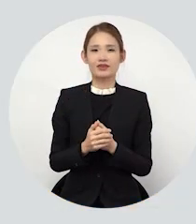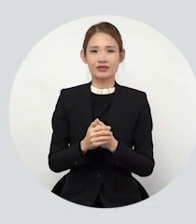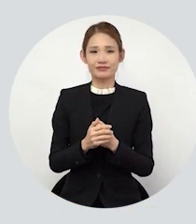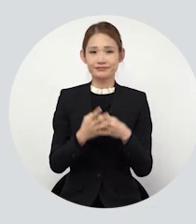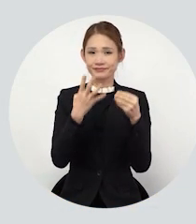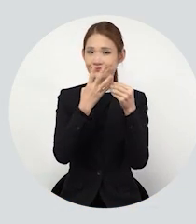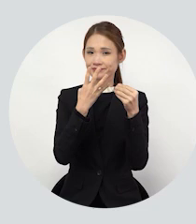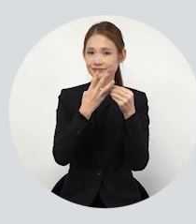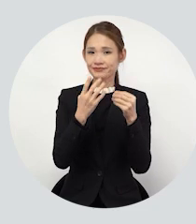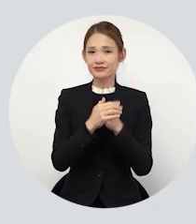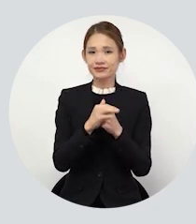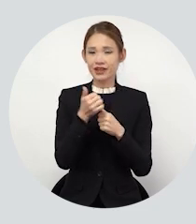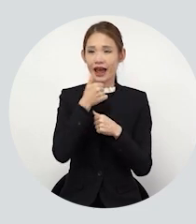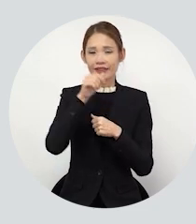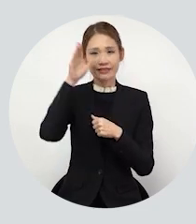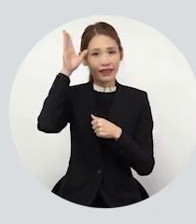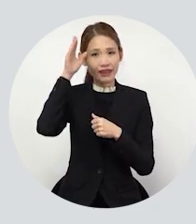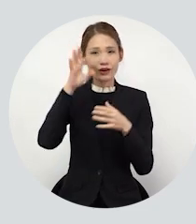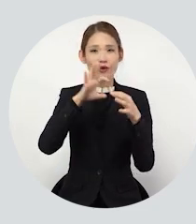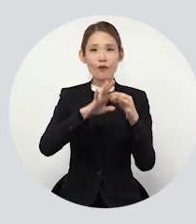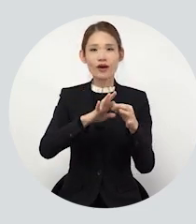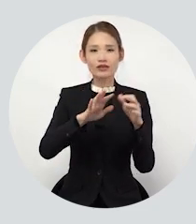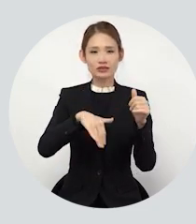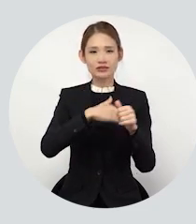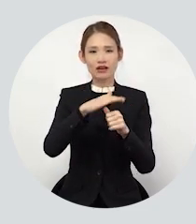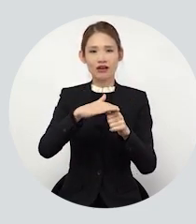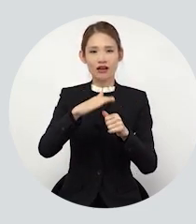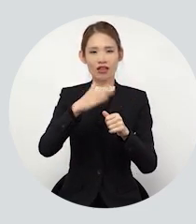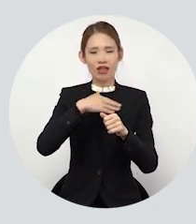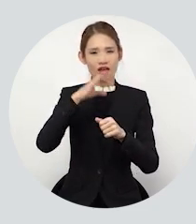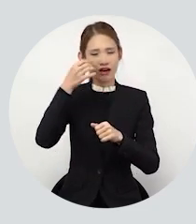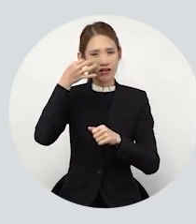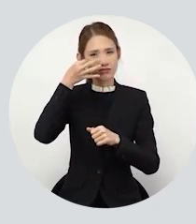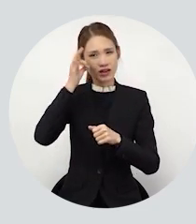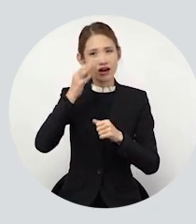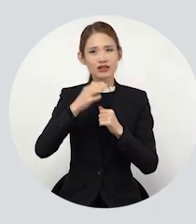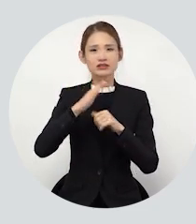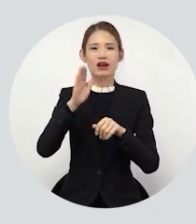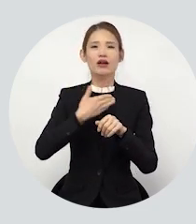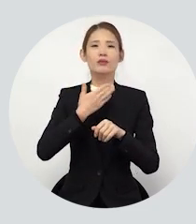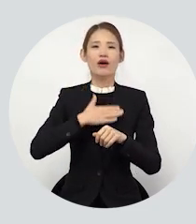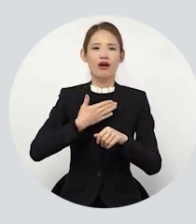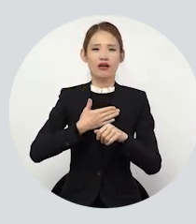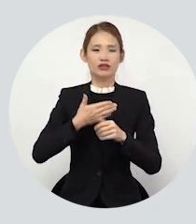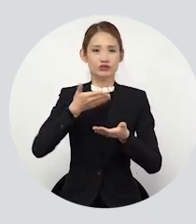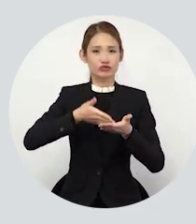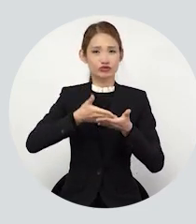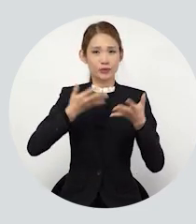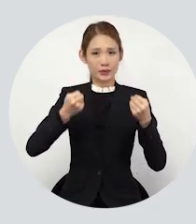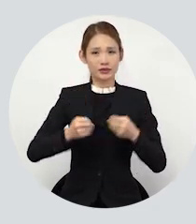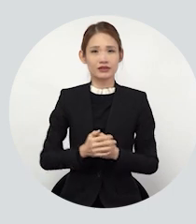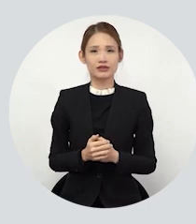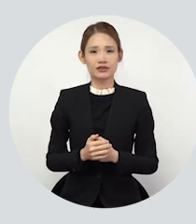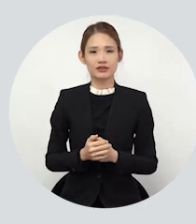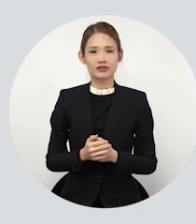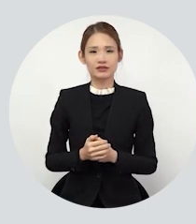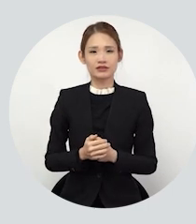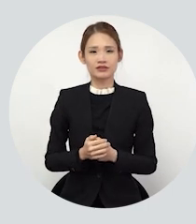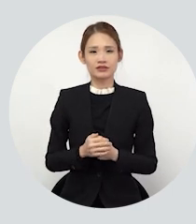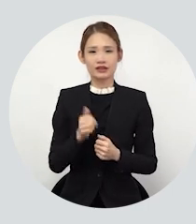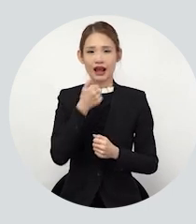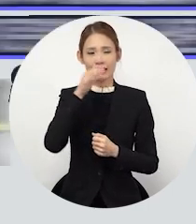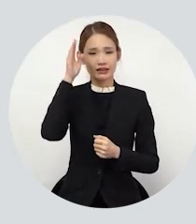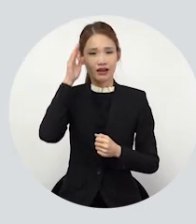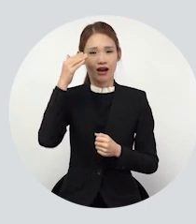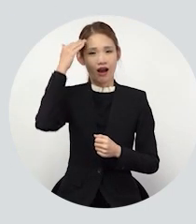같네요. 자, 4번에 안내견 관련 사항도 이게 잘못 알고 계신 분들이 진짜 많아요. 최근에 뉴스도 많이 되고 그렇죠. 그렇습니다. 네.